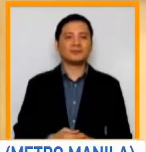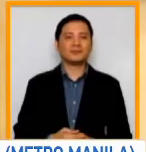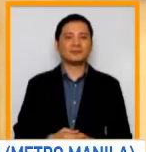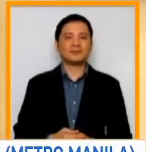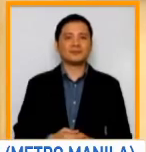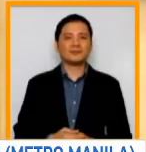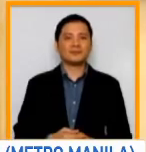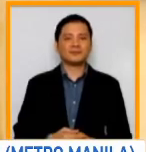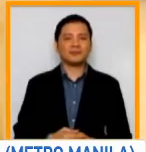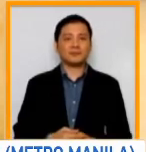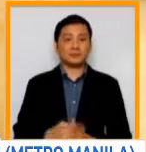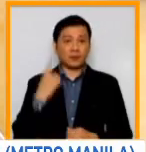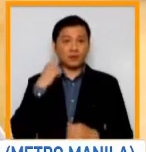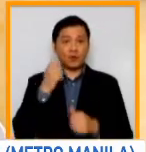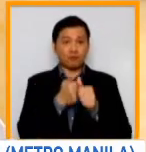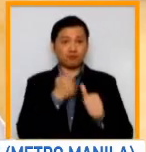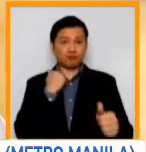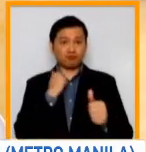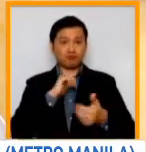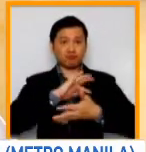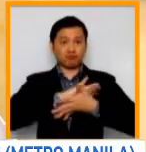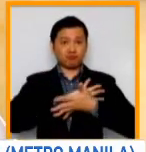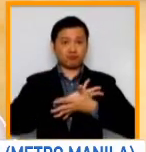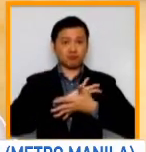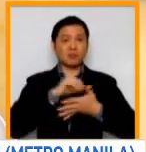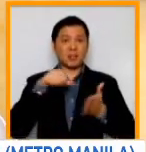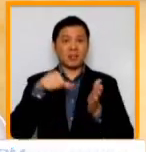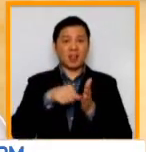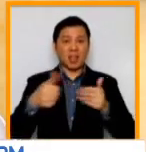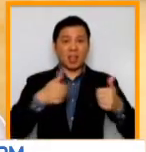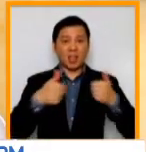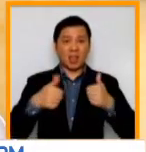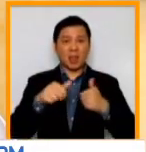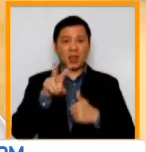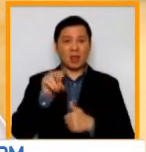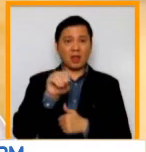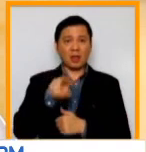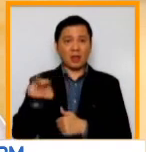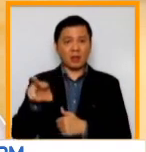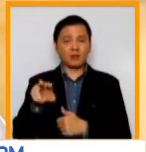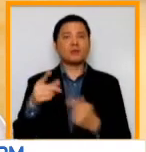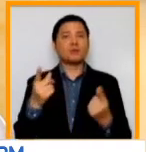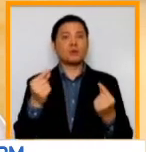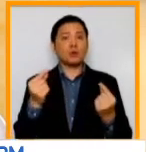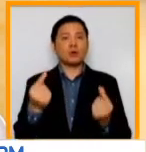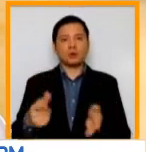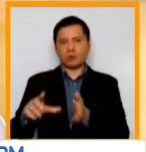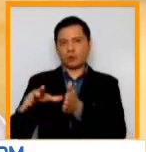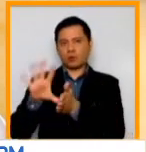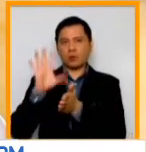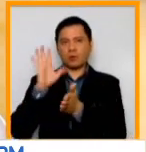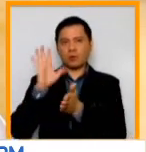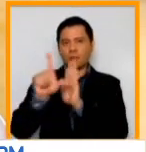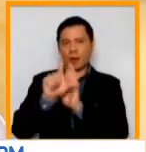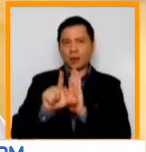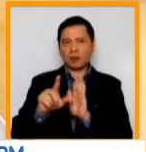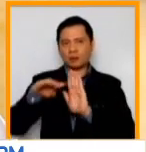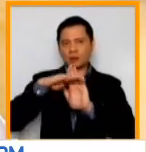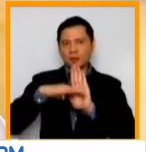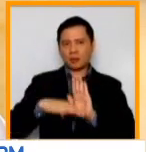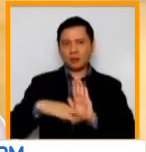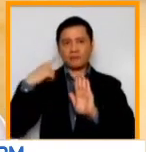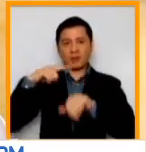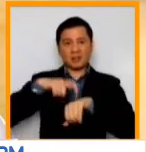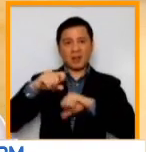Para maiwasan ang pagkalat ng COVID-19 sa Eleksyon 2022, may mga ipagbabawal po ang Comelec sa panahon ng kampanya. At kabilang diyan